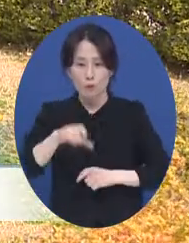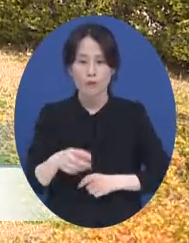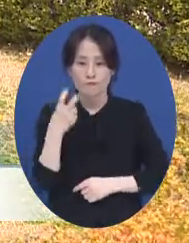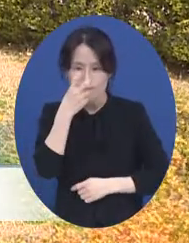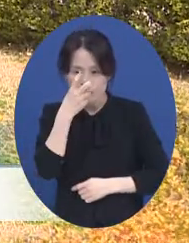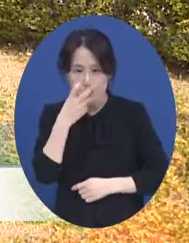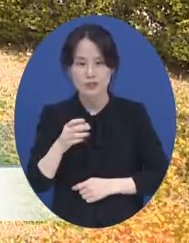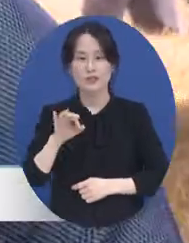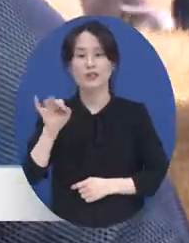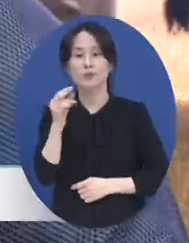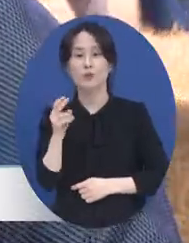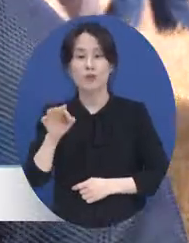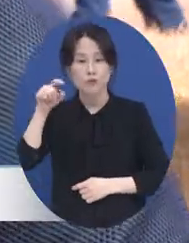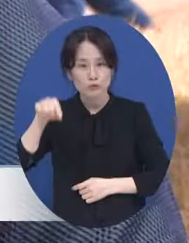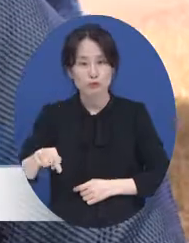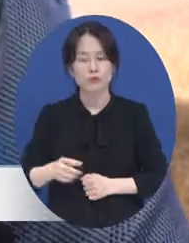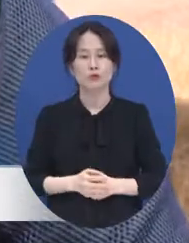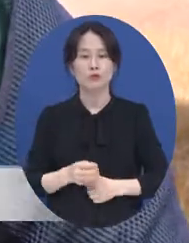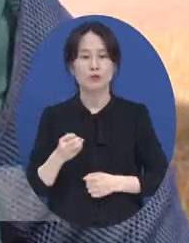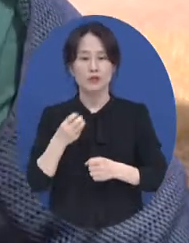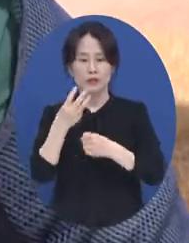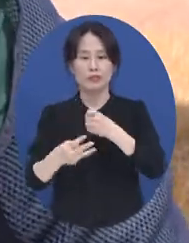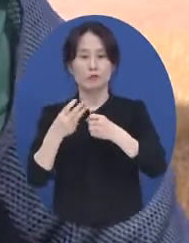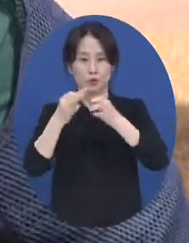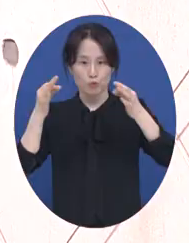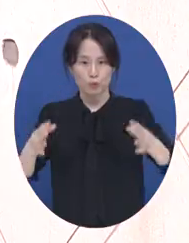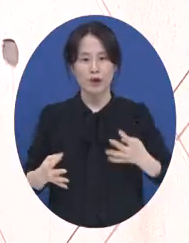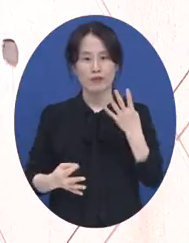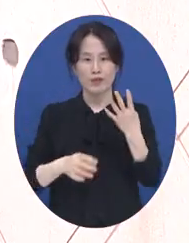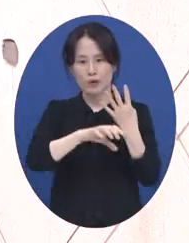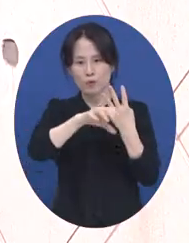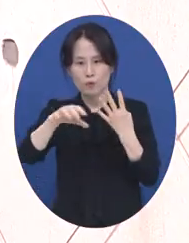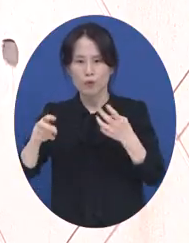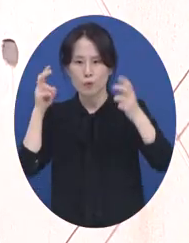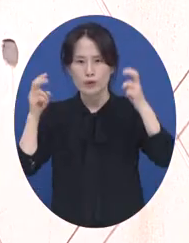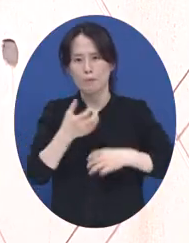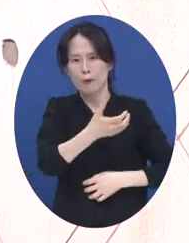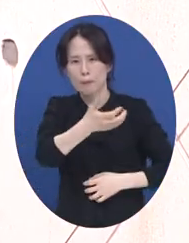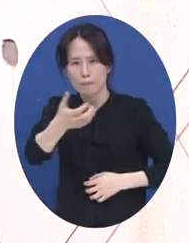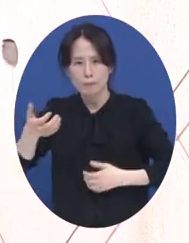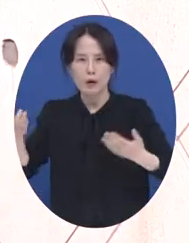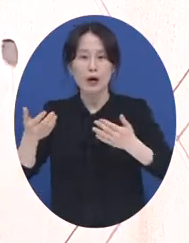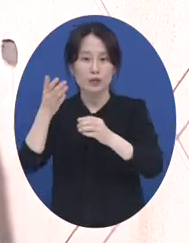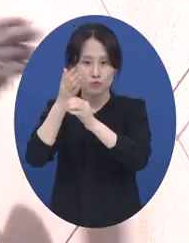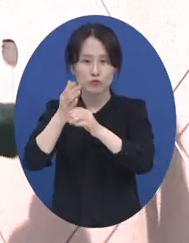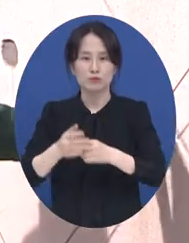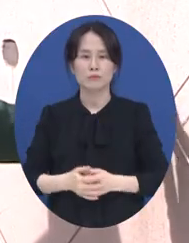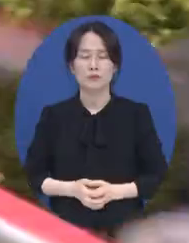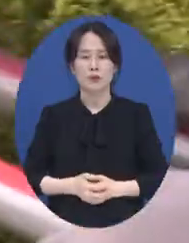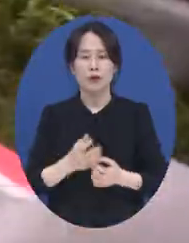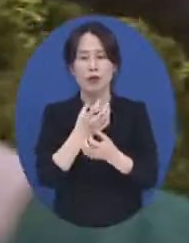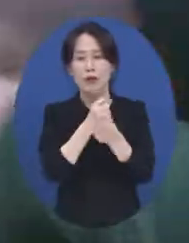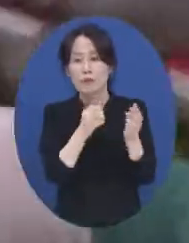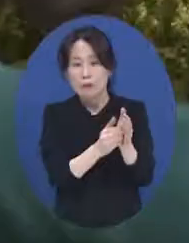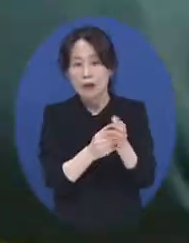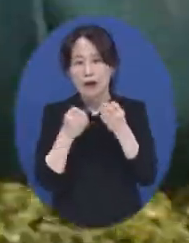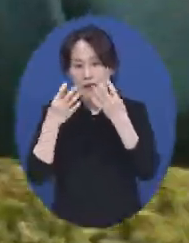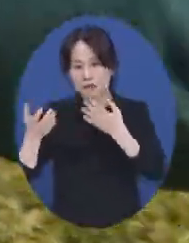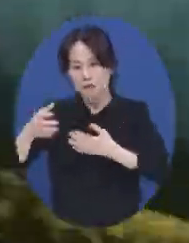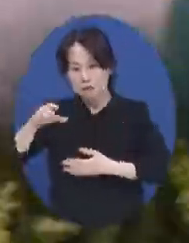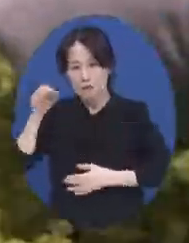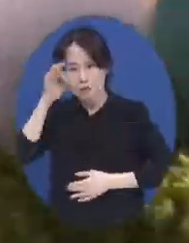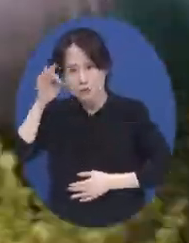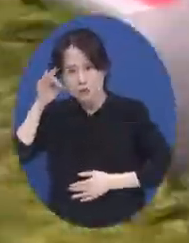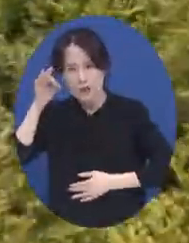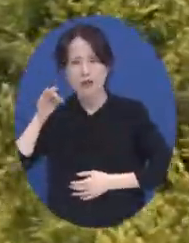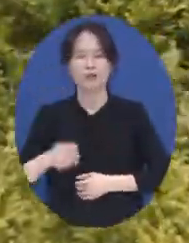있는 이 용 우 씨 기간제 노동자 로 지난 3년간 4곳에 직장을 옮겨 다녔습니다 계약이 끝나면